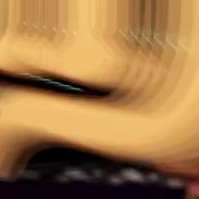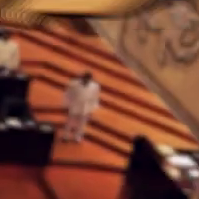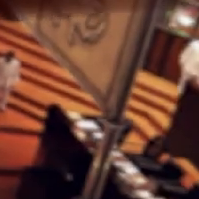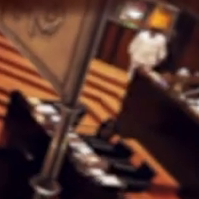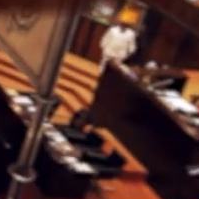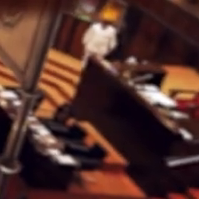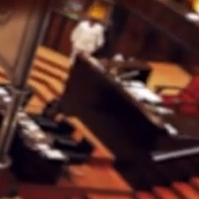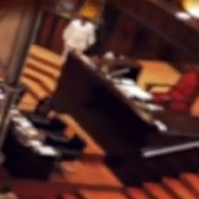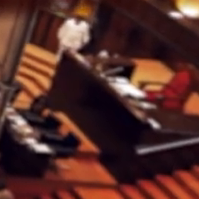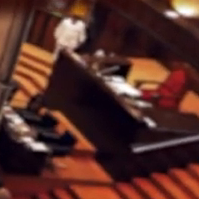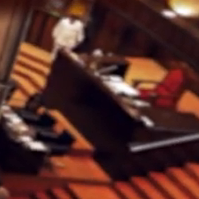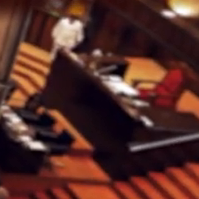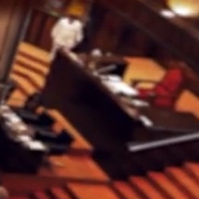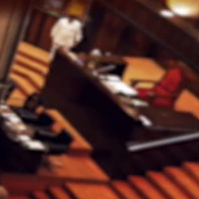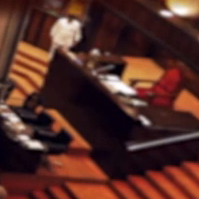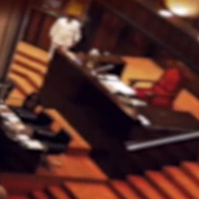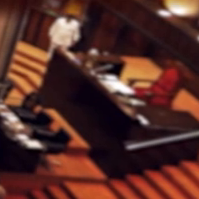කරනවා